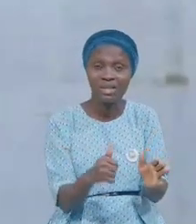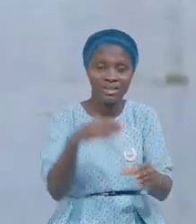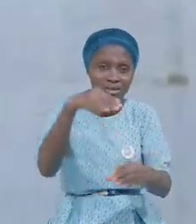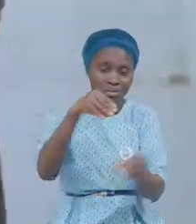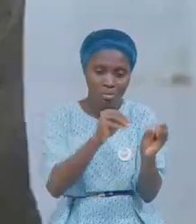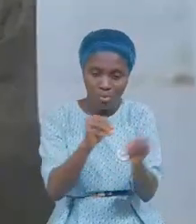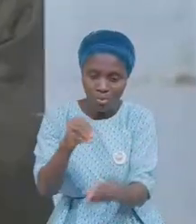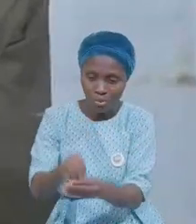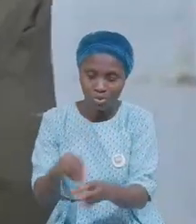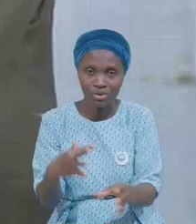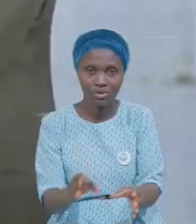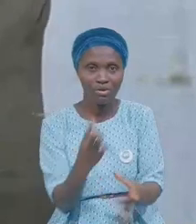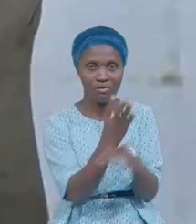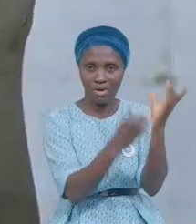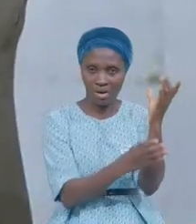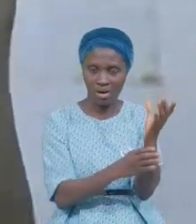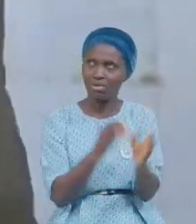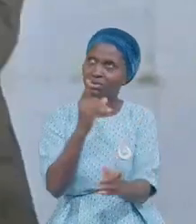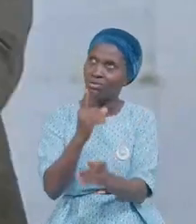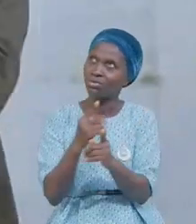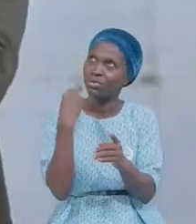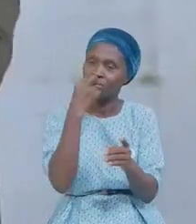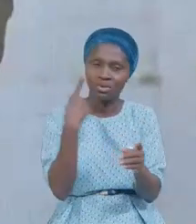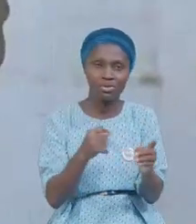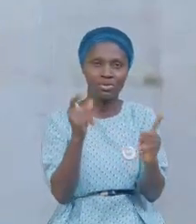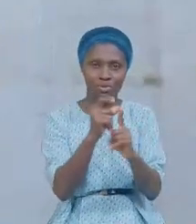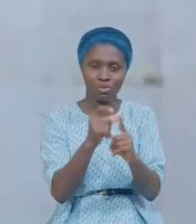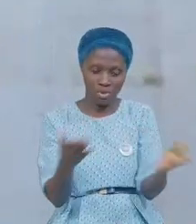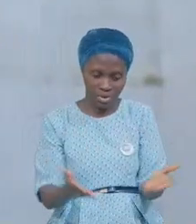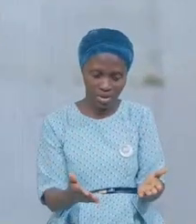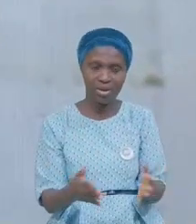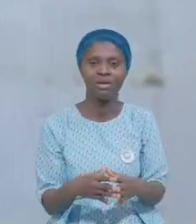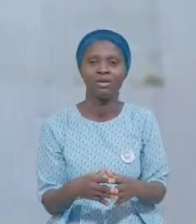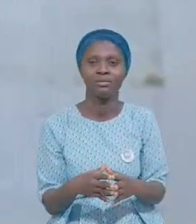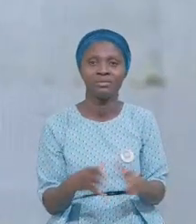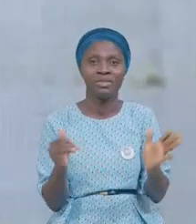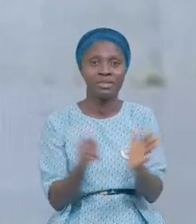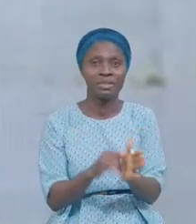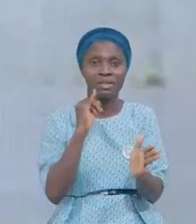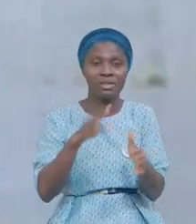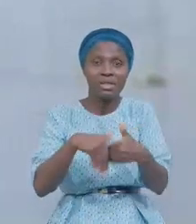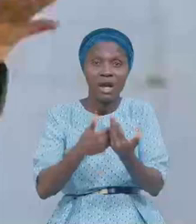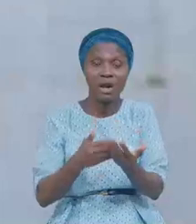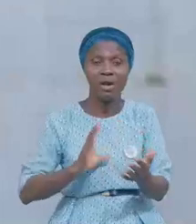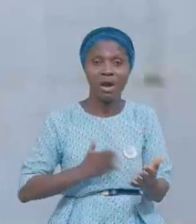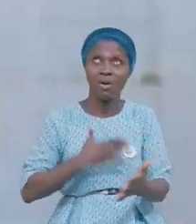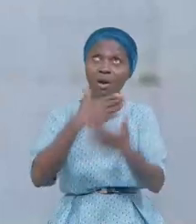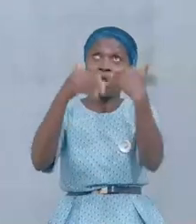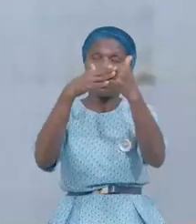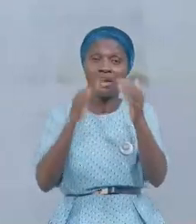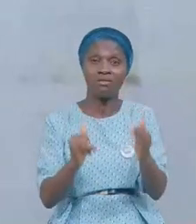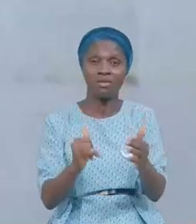mains. Dis seulement un mot ici. Après tout, c'est comme ça notre Père Céleste a